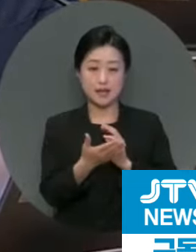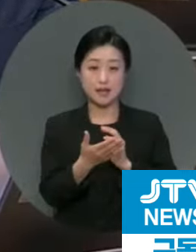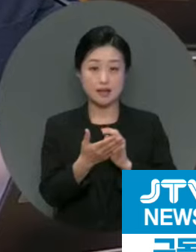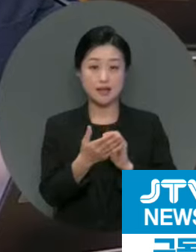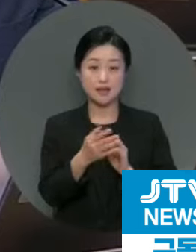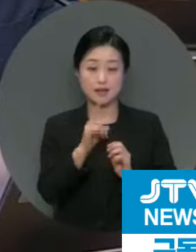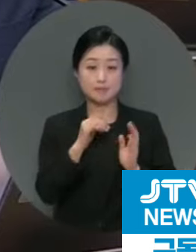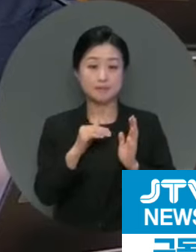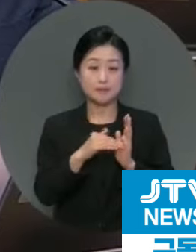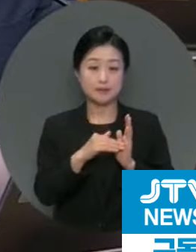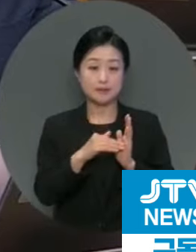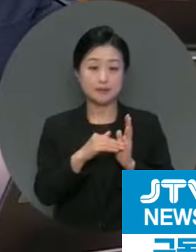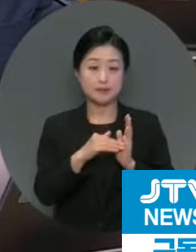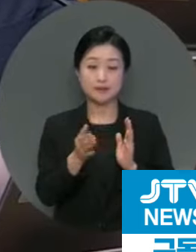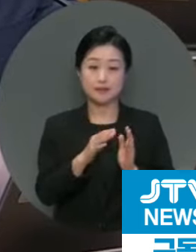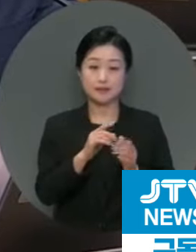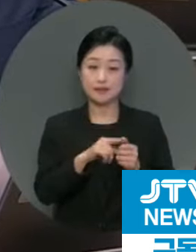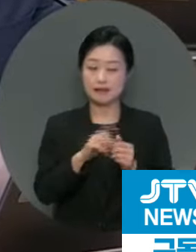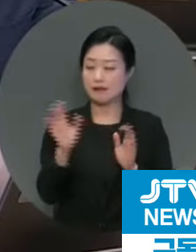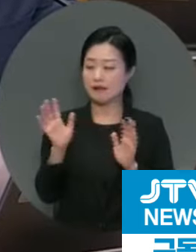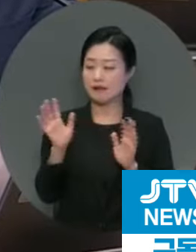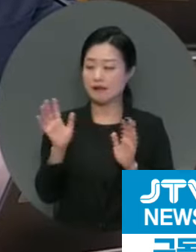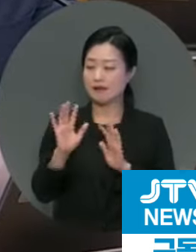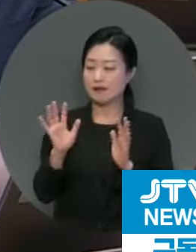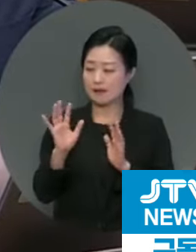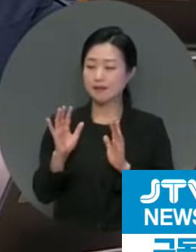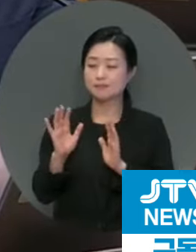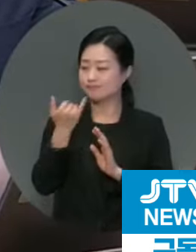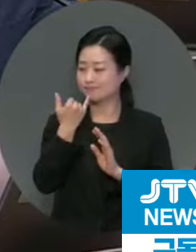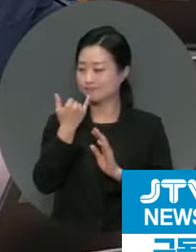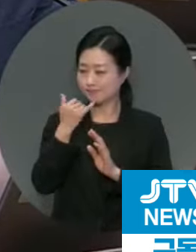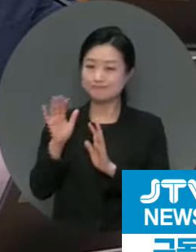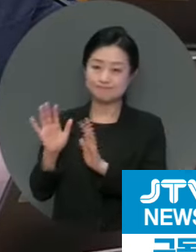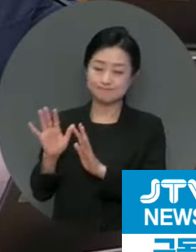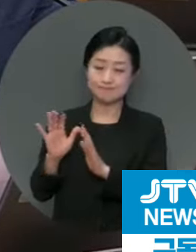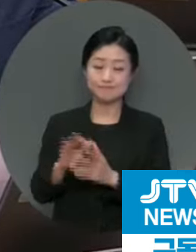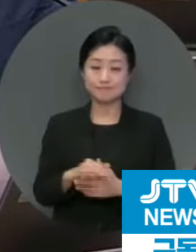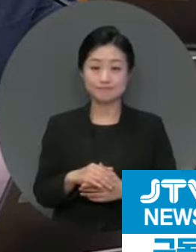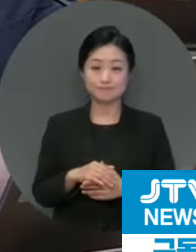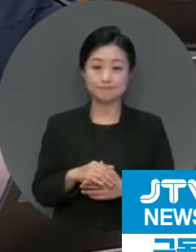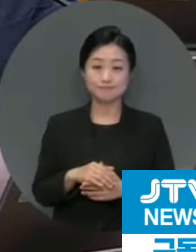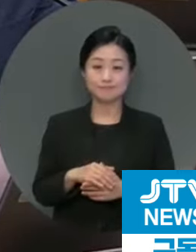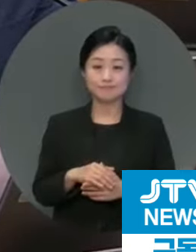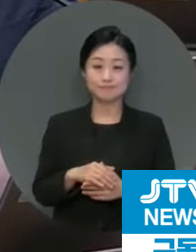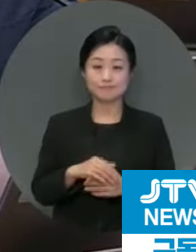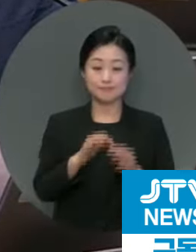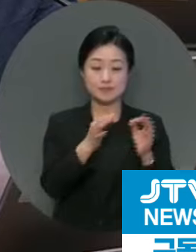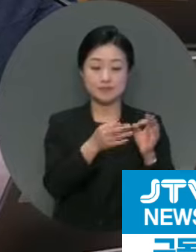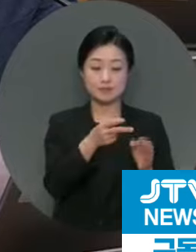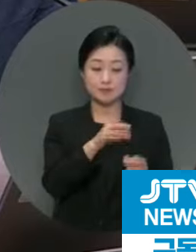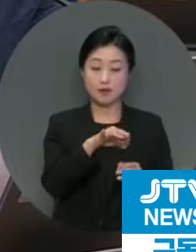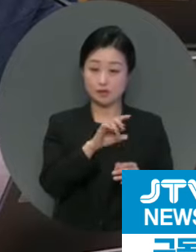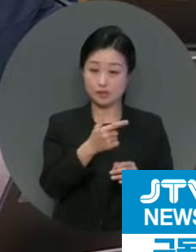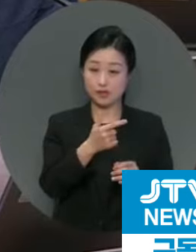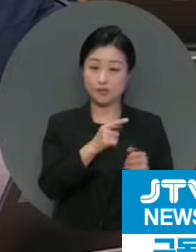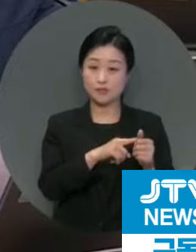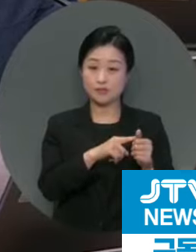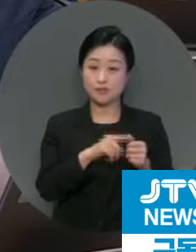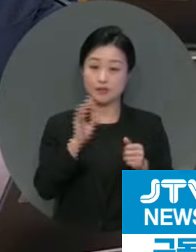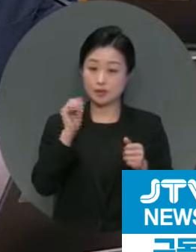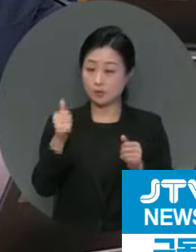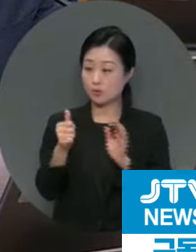주고 싶다, 네. 주겠다. 근데 명태균 대표가 거절을 했다고 하더라고요. 예. 그러니까 예컨대 김영선 씨도 윤 대통령을